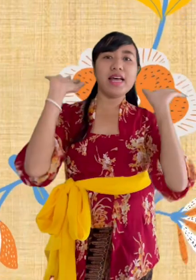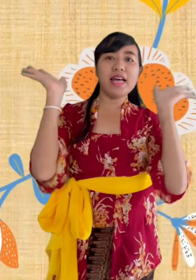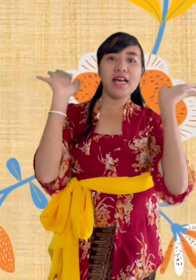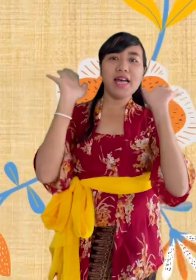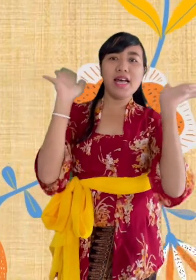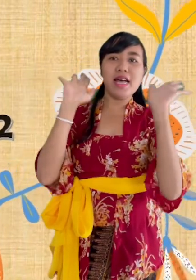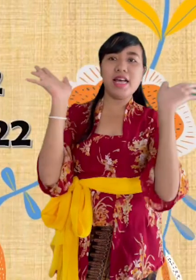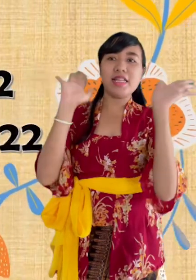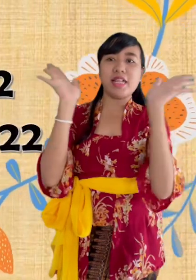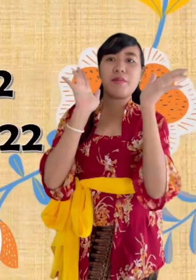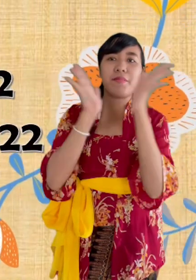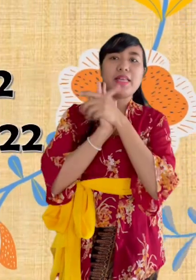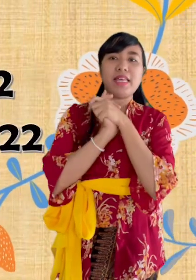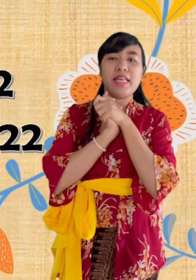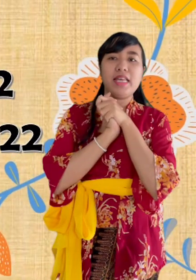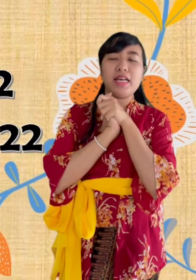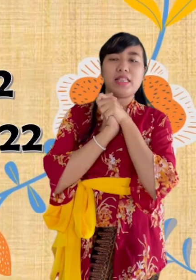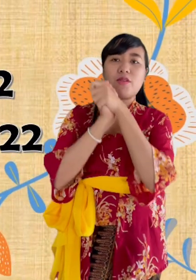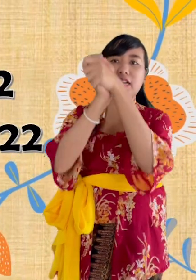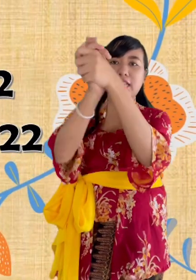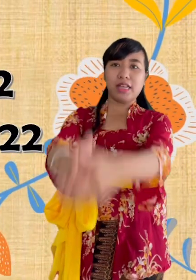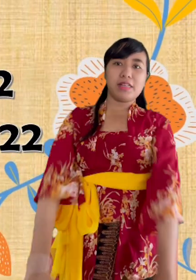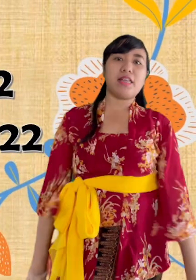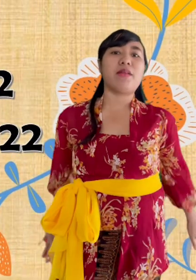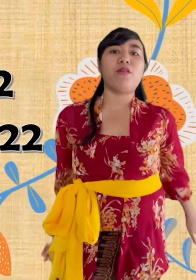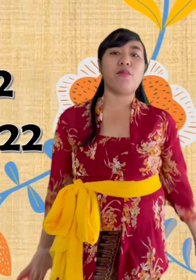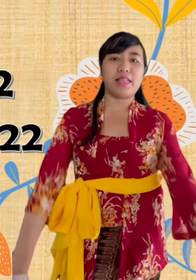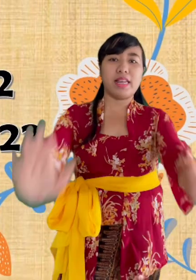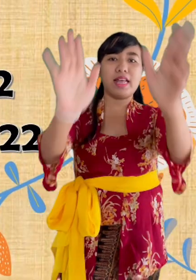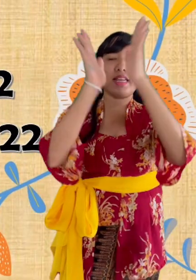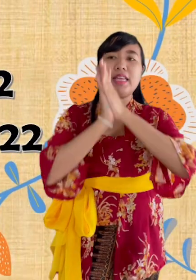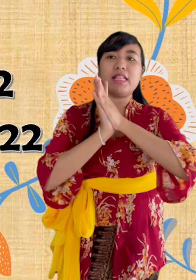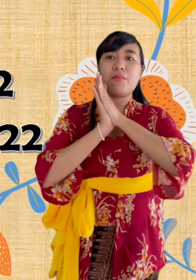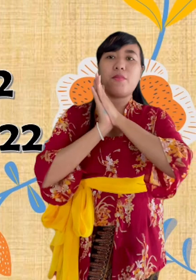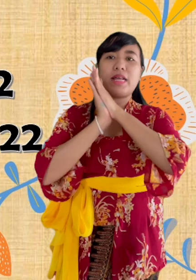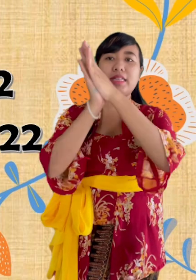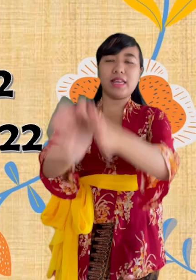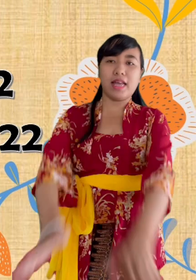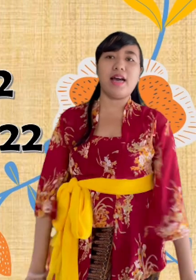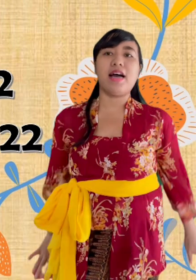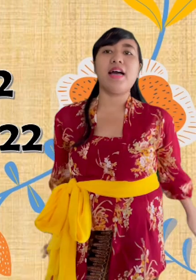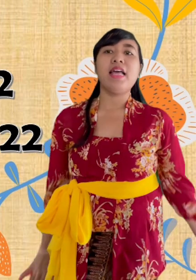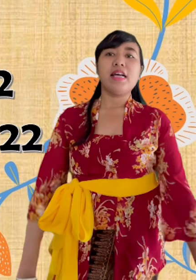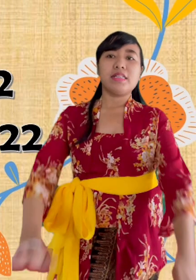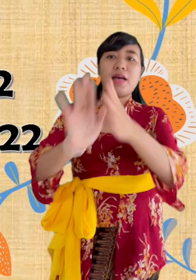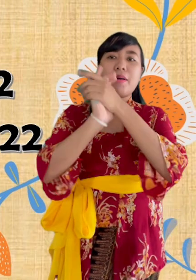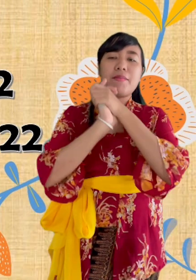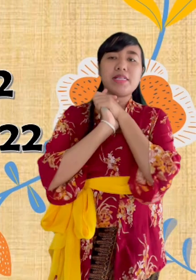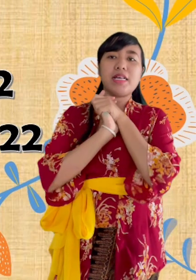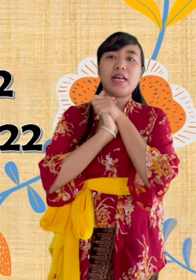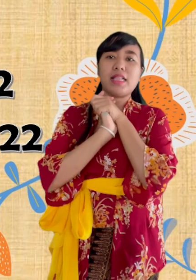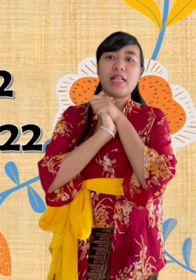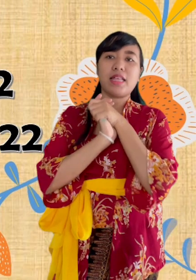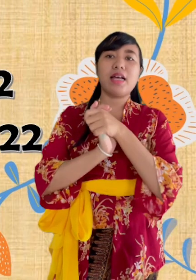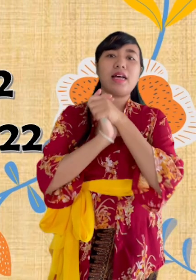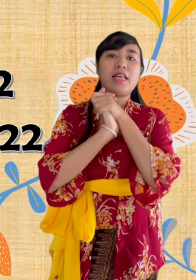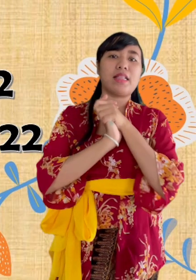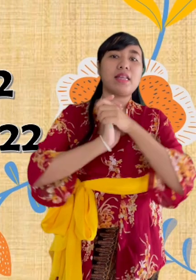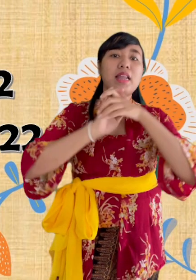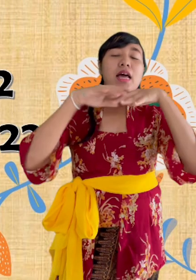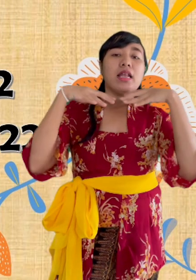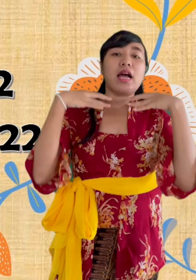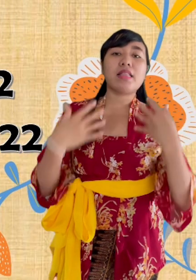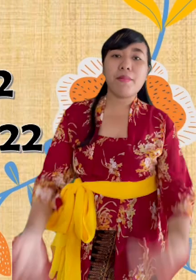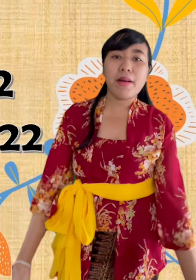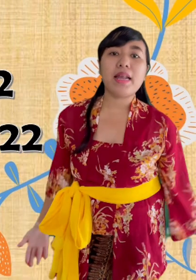Halo anak-anak, selamat pagi. Ketemu lagi dengan Bu Guru Martin. Hari ini kita mau belajar ya, sama masih kegiatannya,